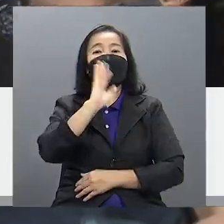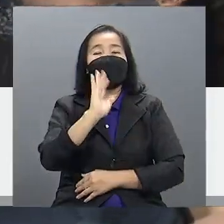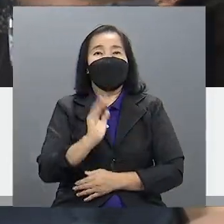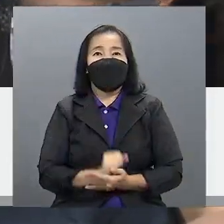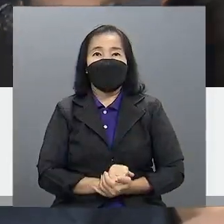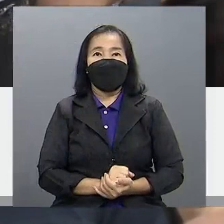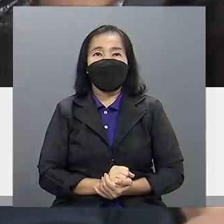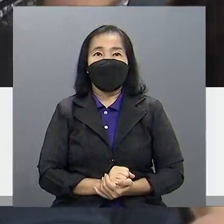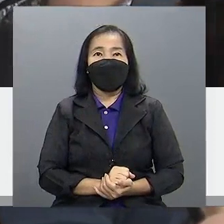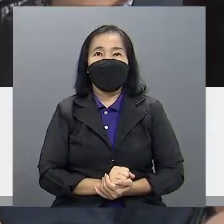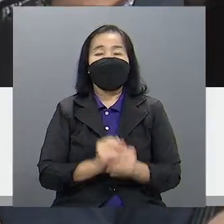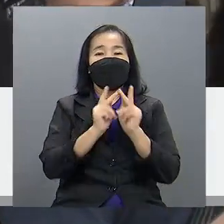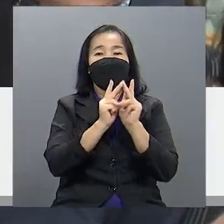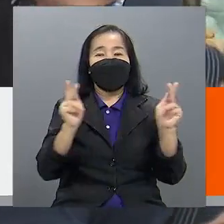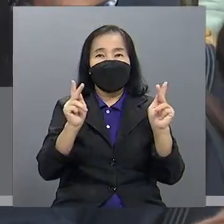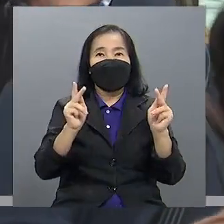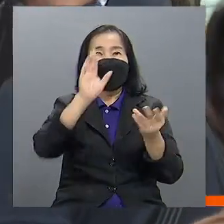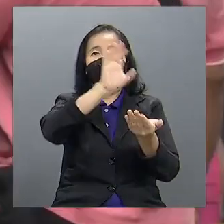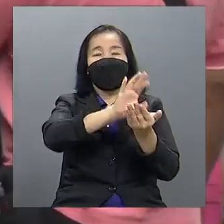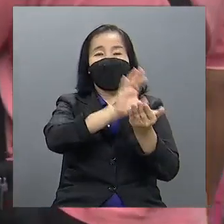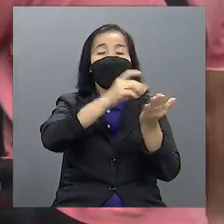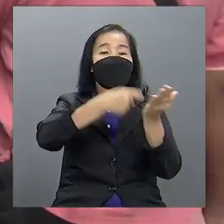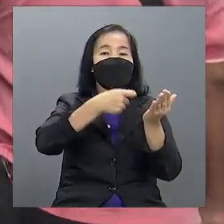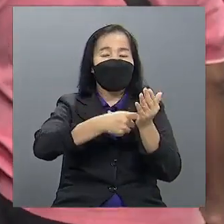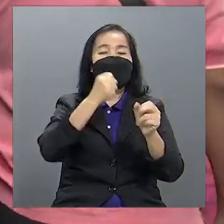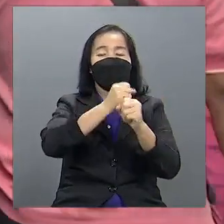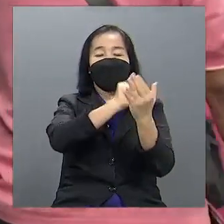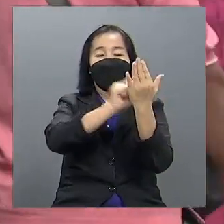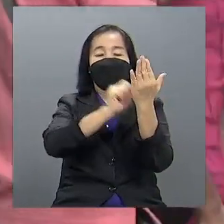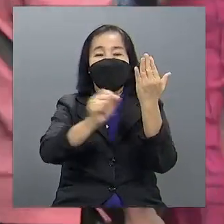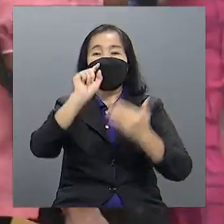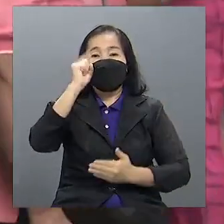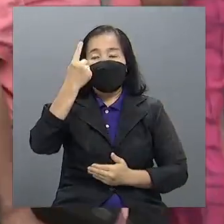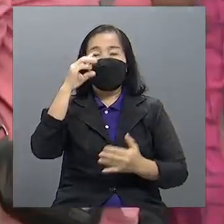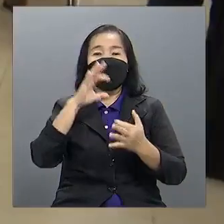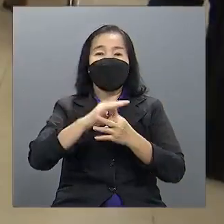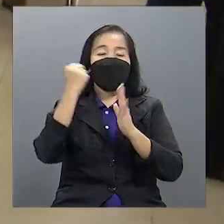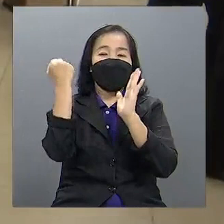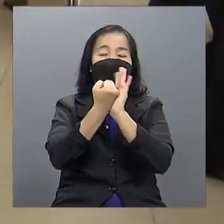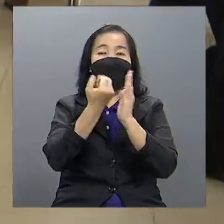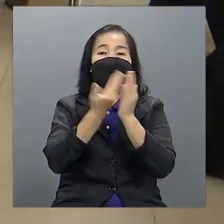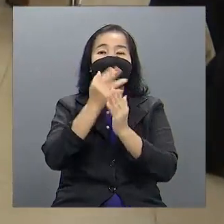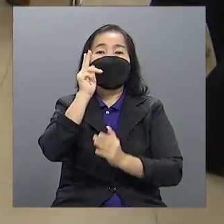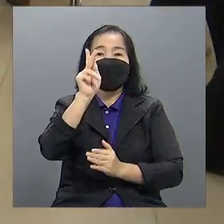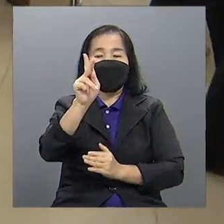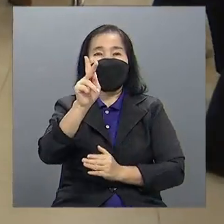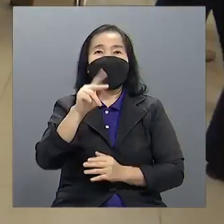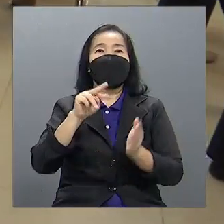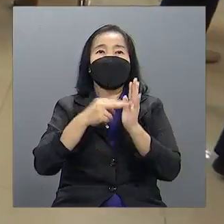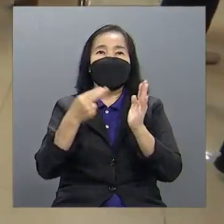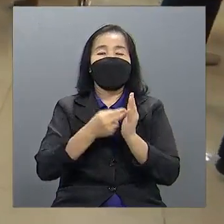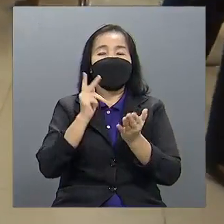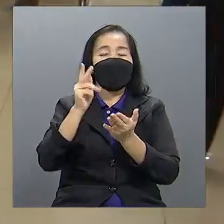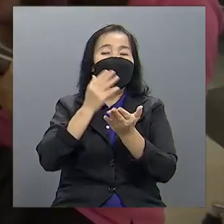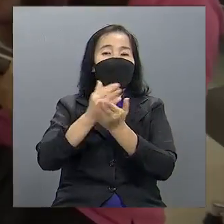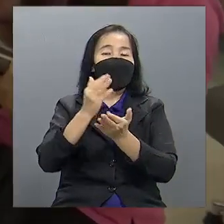กองทุนประกันวินาศภัยจึงยกร่างประกาศเกณฑ์การกู้เงินหรือออกตราสารอื่นเพื่อประโยชน์ในการชำระหนี้ของกองทุนพร้อม